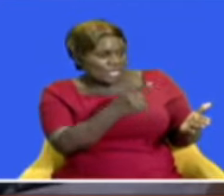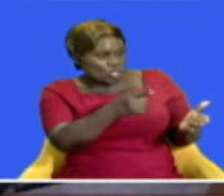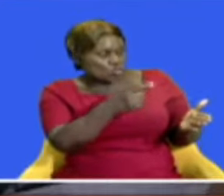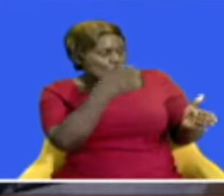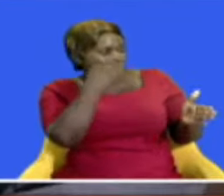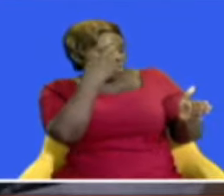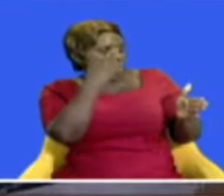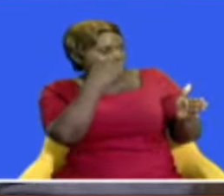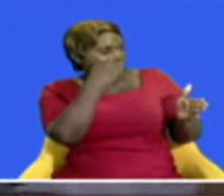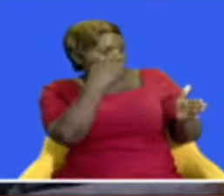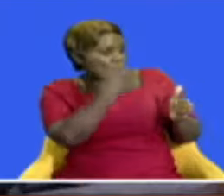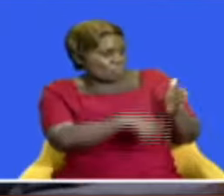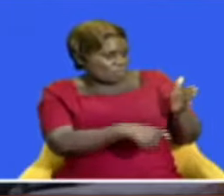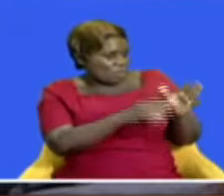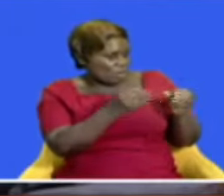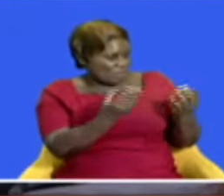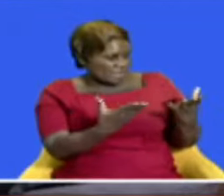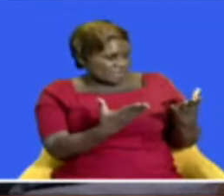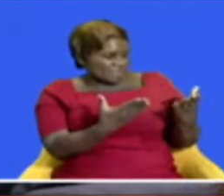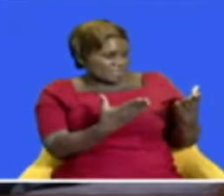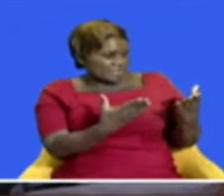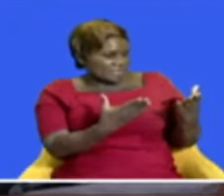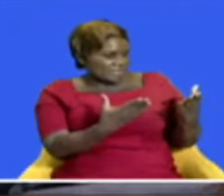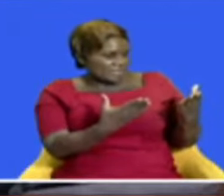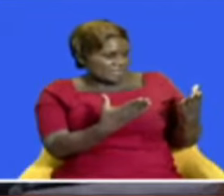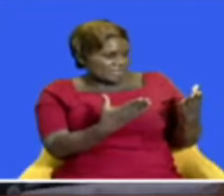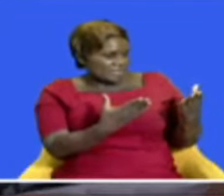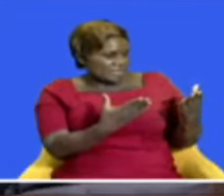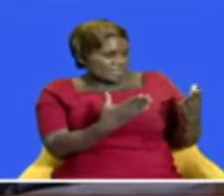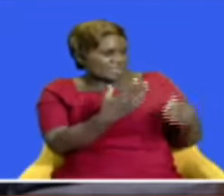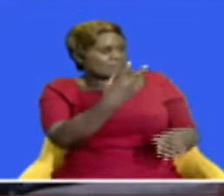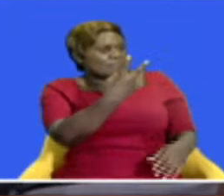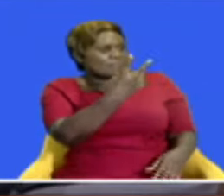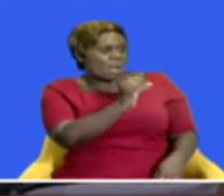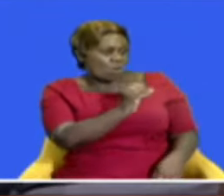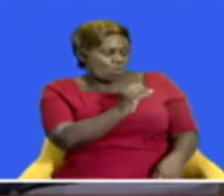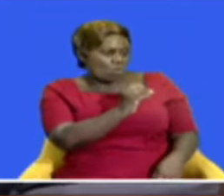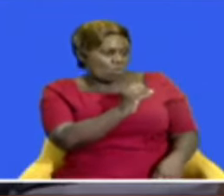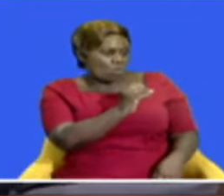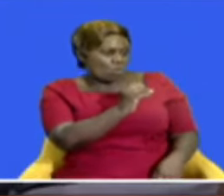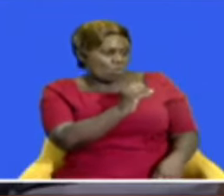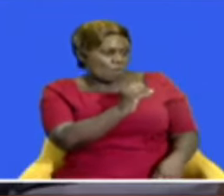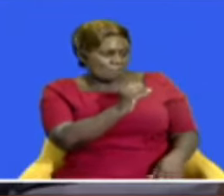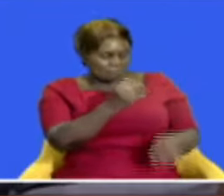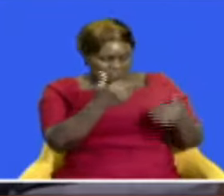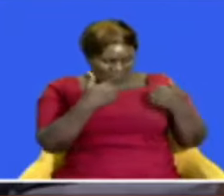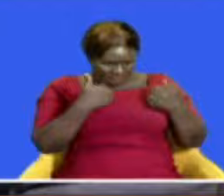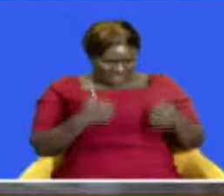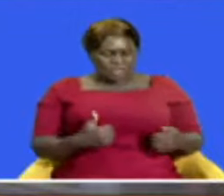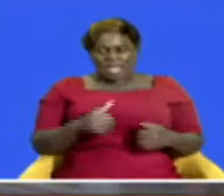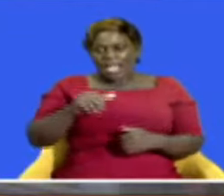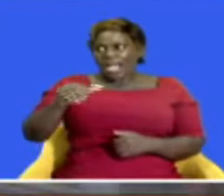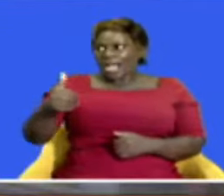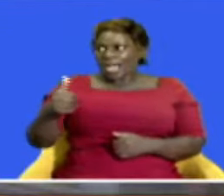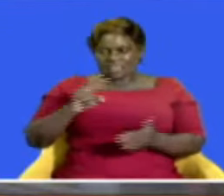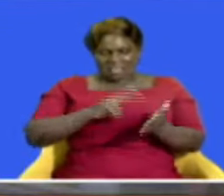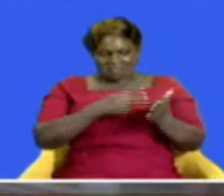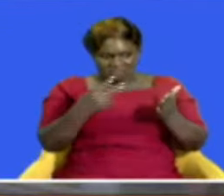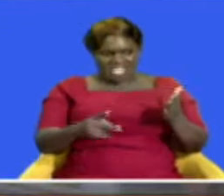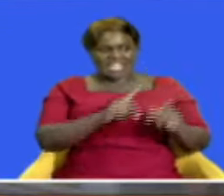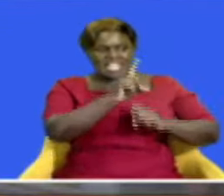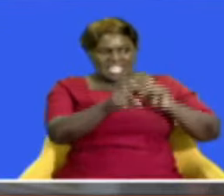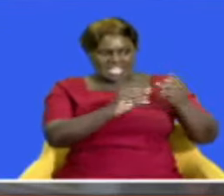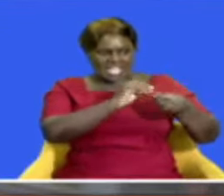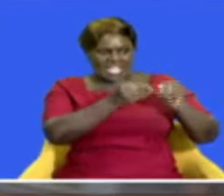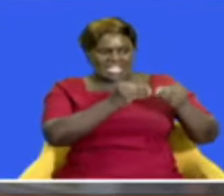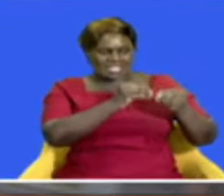utakuwa unalipia ushuru wa shilingi 20. Ebu mimi, kwa sababu wengine wetu tulianguka mtihani wa